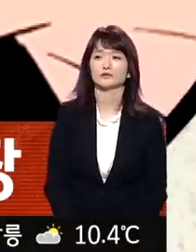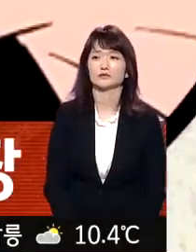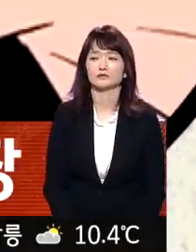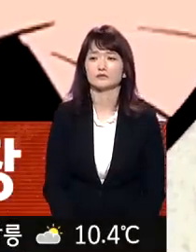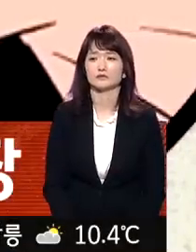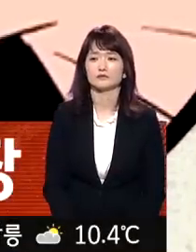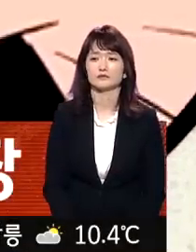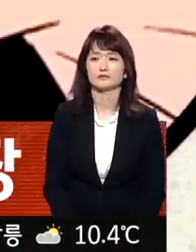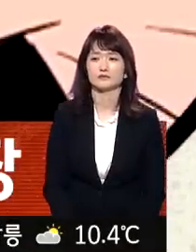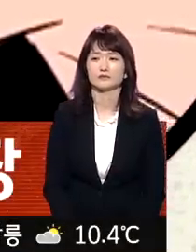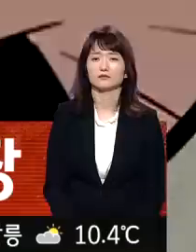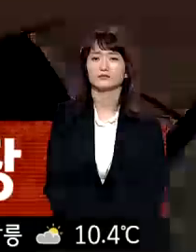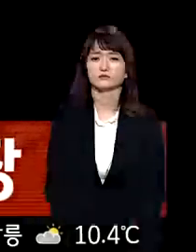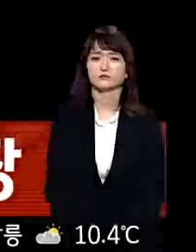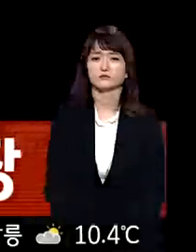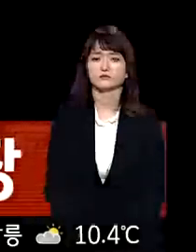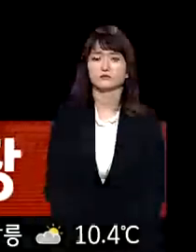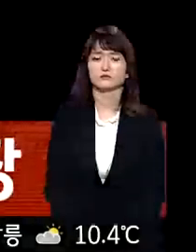겁니다.